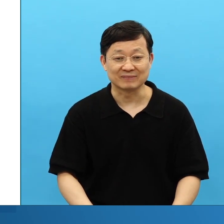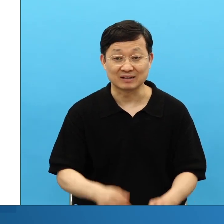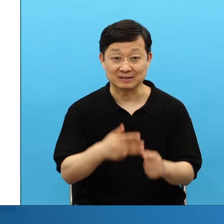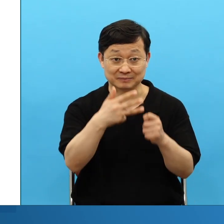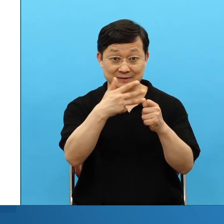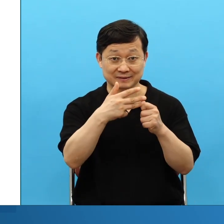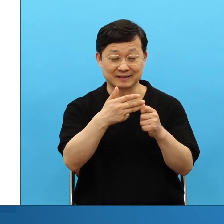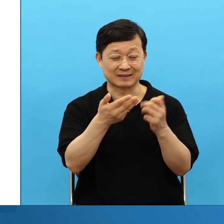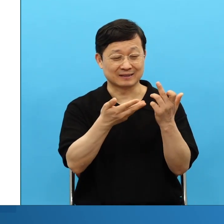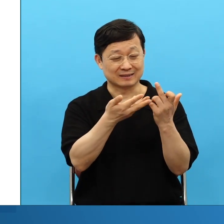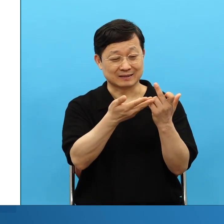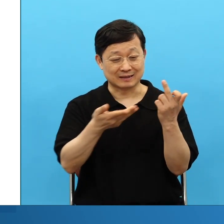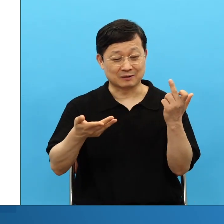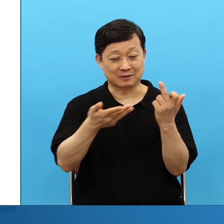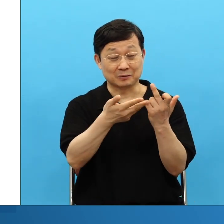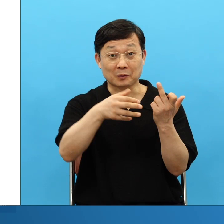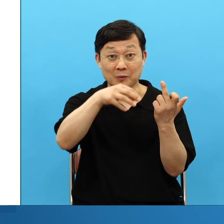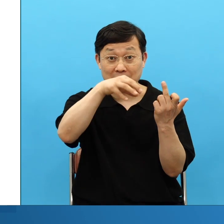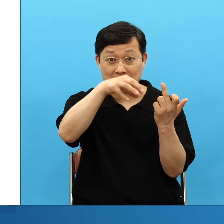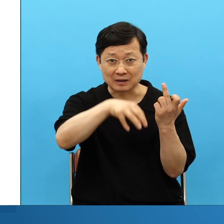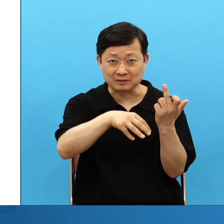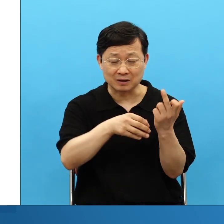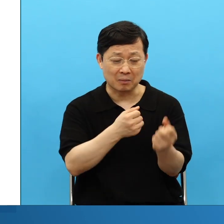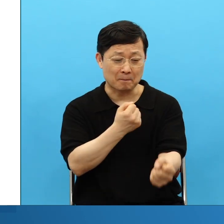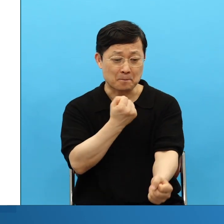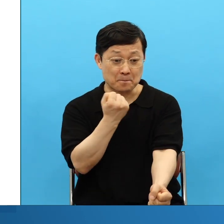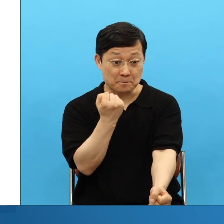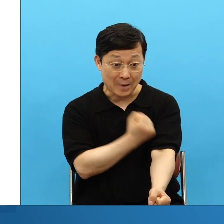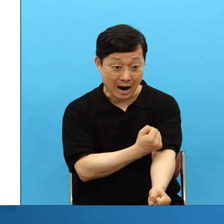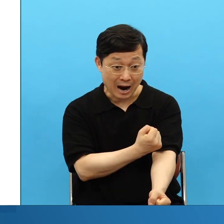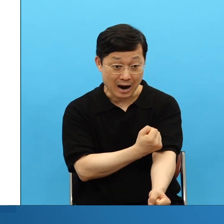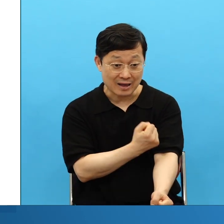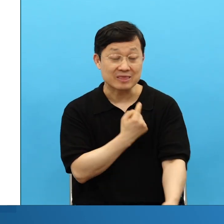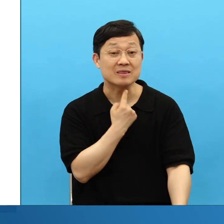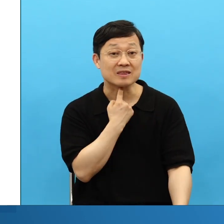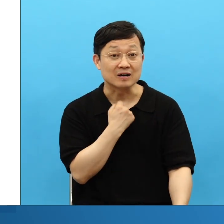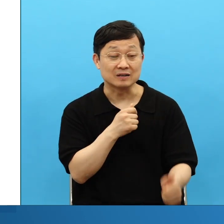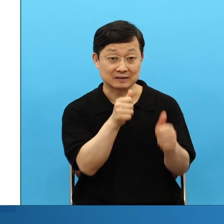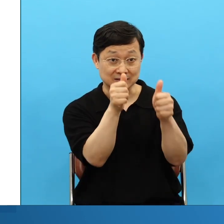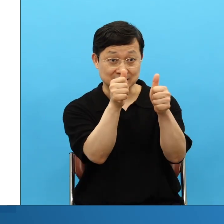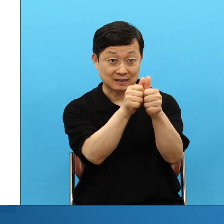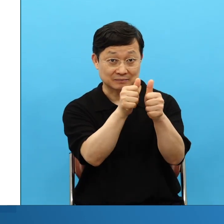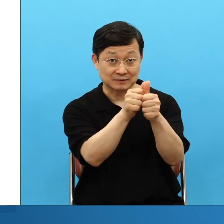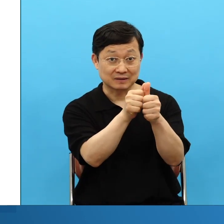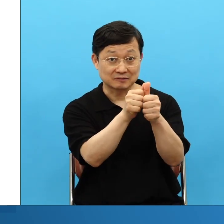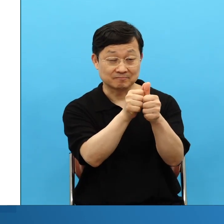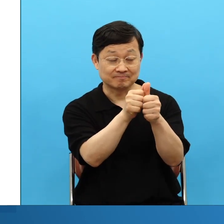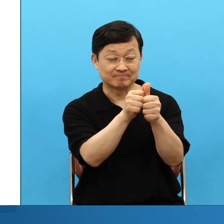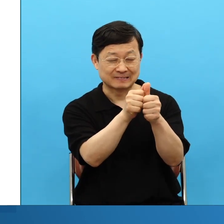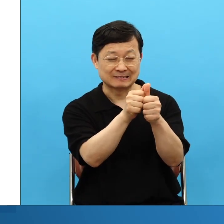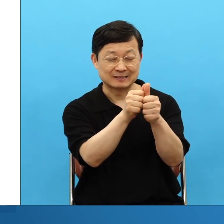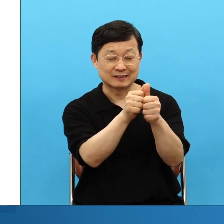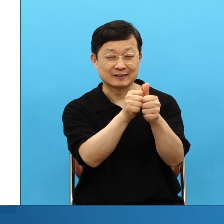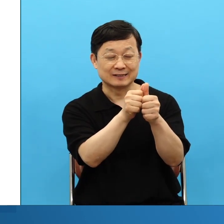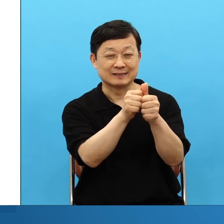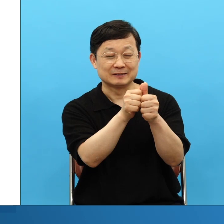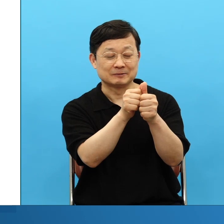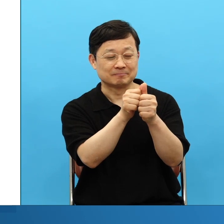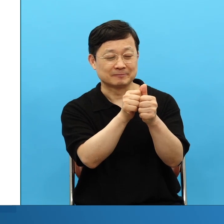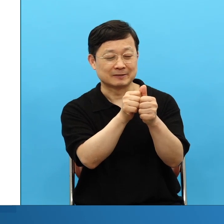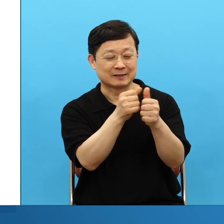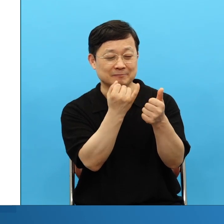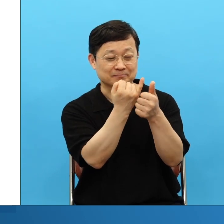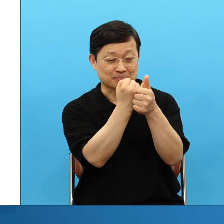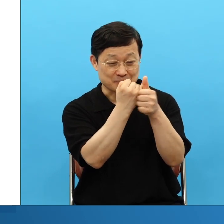강원도에서 이렇게 마약을 하는 남자를 만나서 이혼을 하고 새롭게 살려고 대구로 왔어요. 이